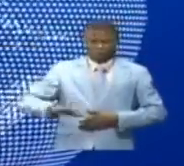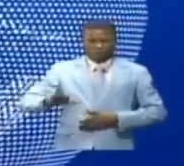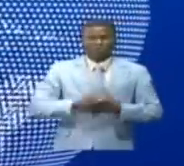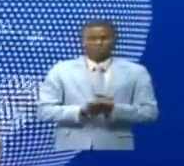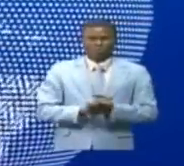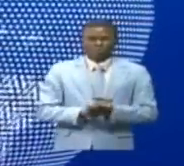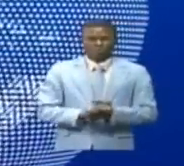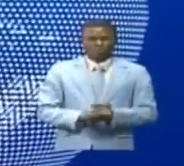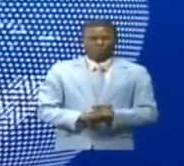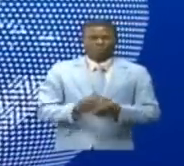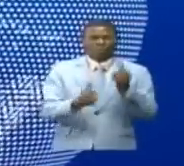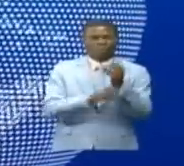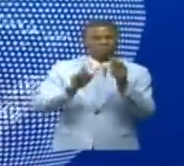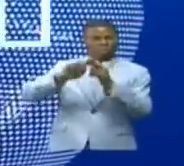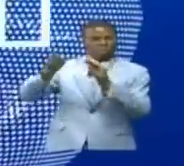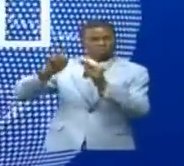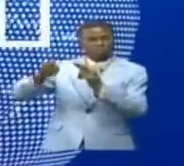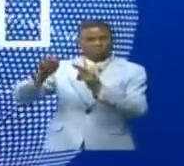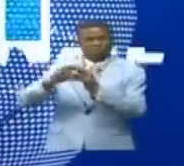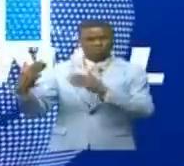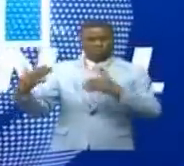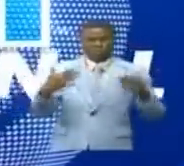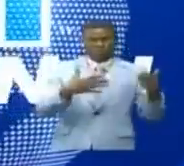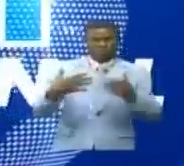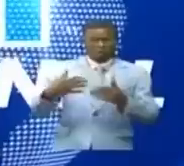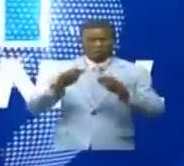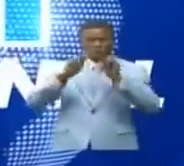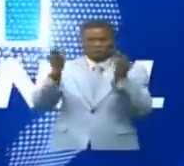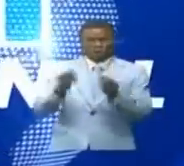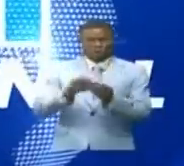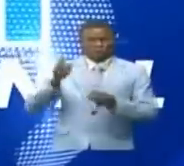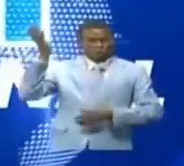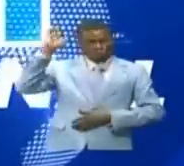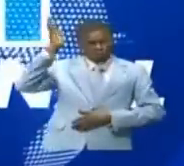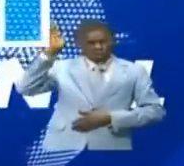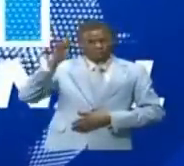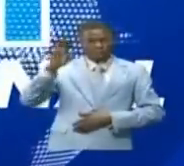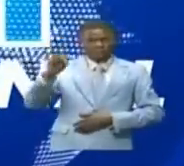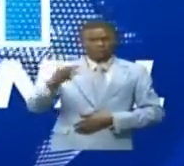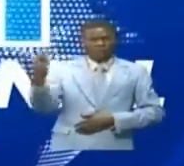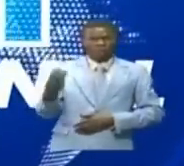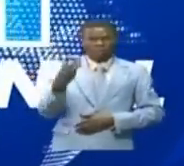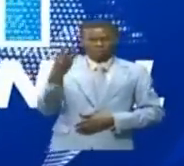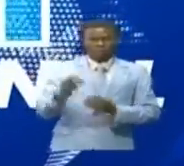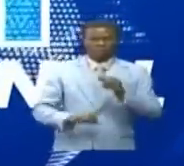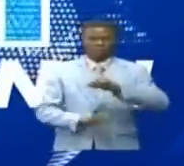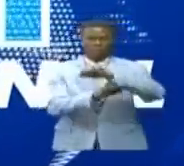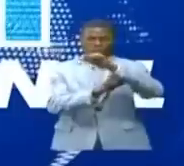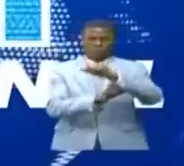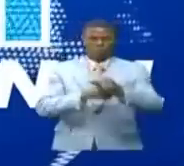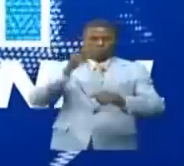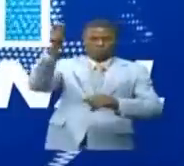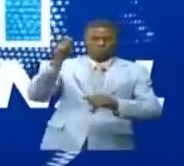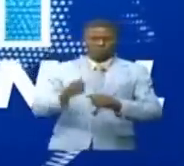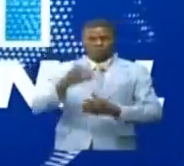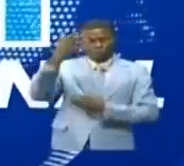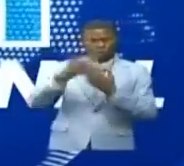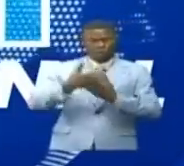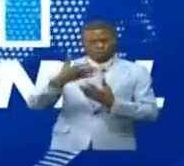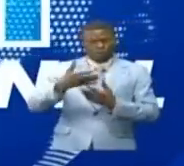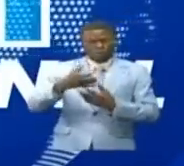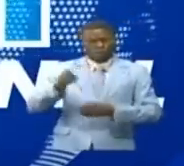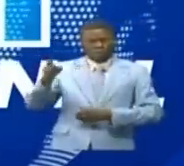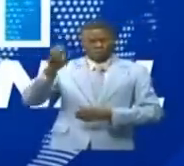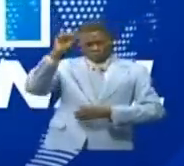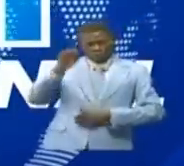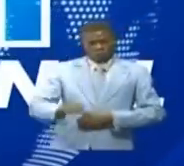des déplacés internes qui ont fui la guerre du mouvement rebelle M23 soutenu par l'armée rwandaise qui s'est trouvée au